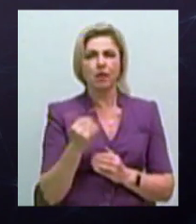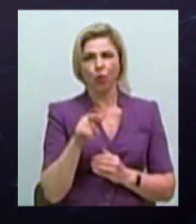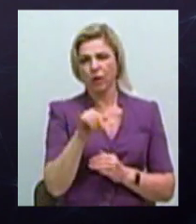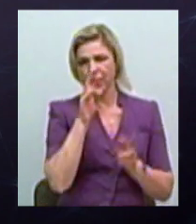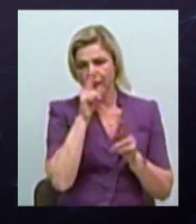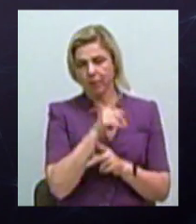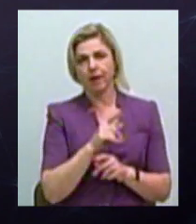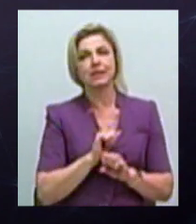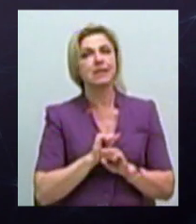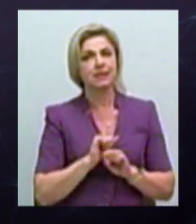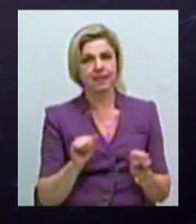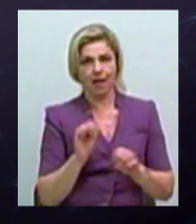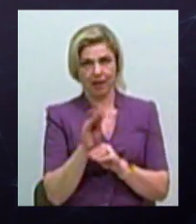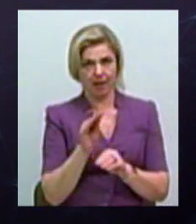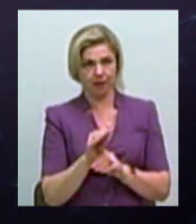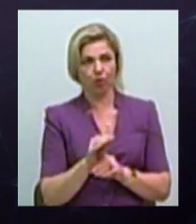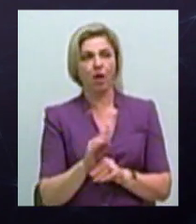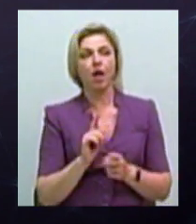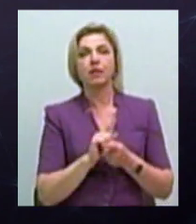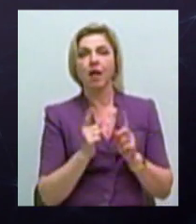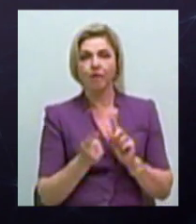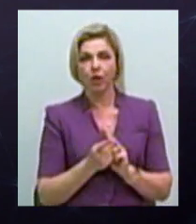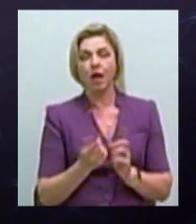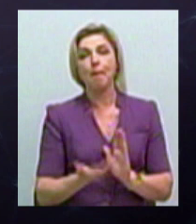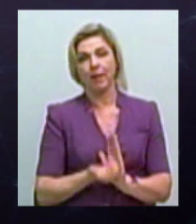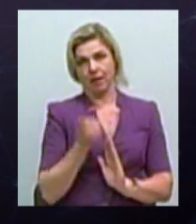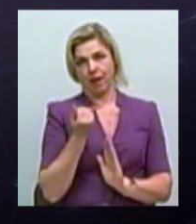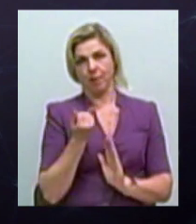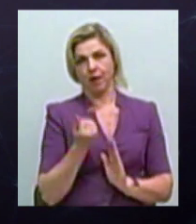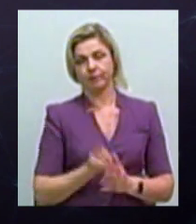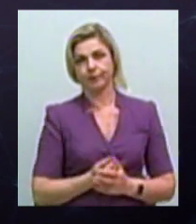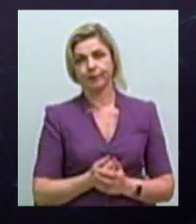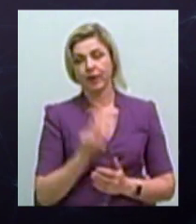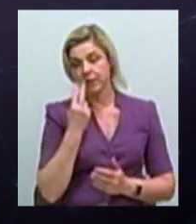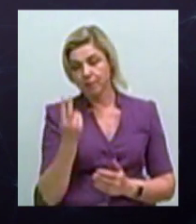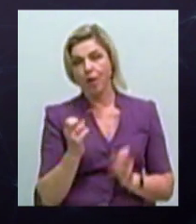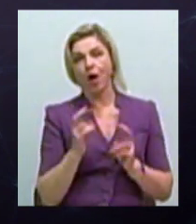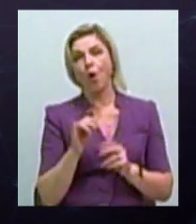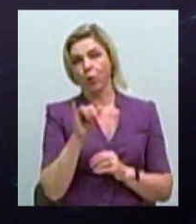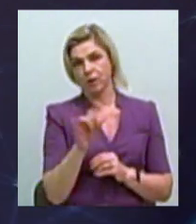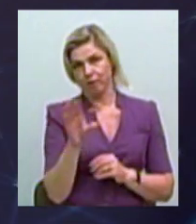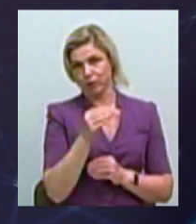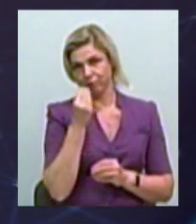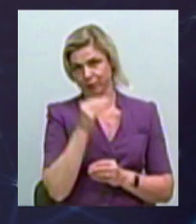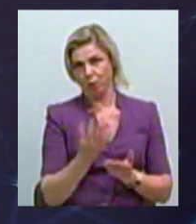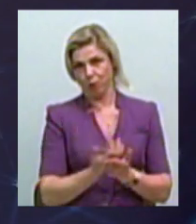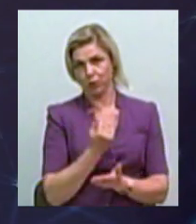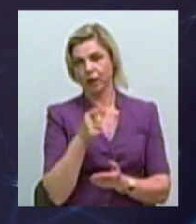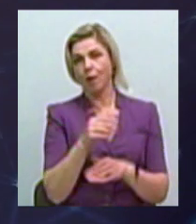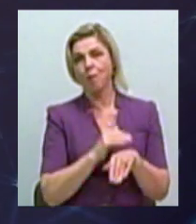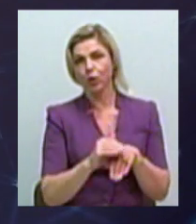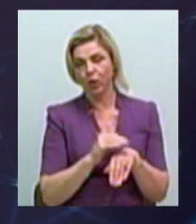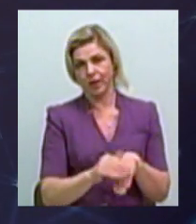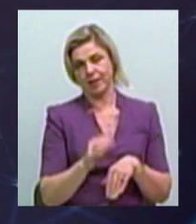виходить» і так далі. Ніякої критики в даному випадку. Підтримка. Дивись, як тебе все класно вдається. Ти молодець,